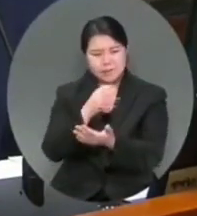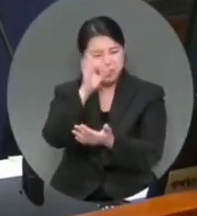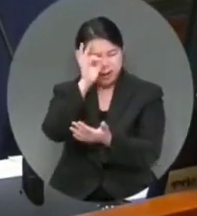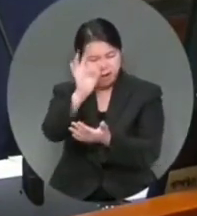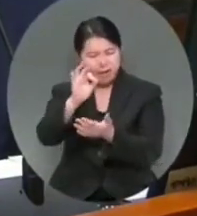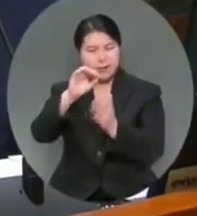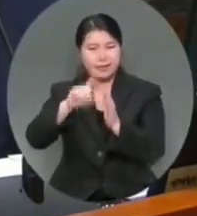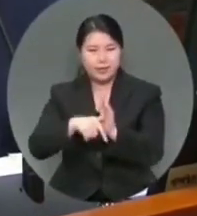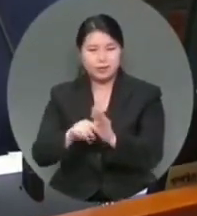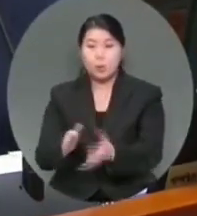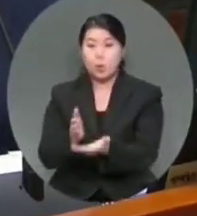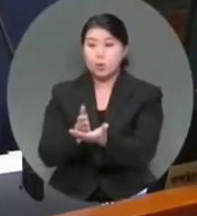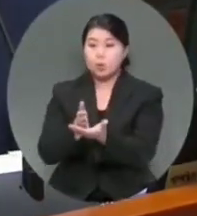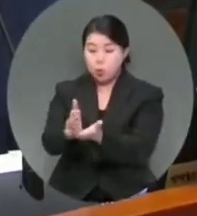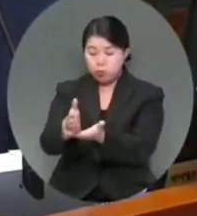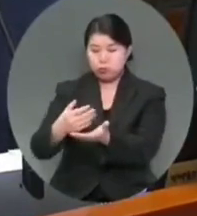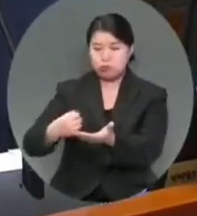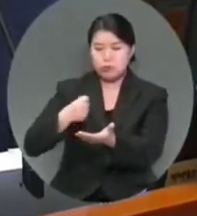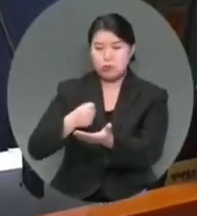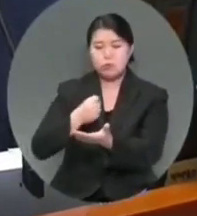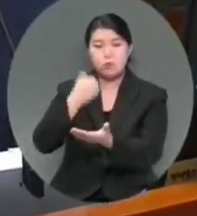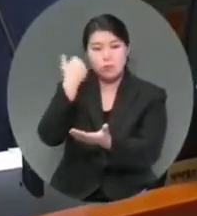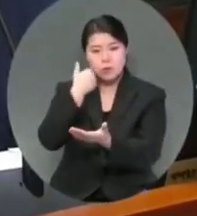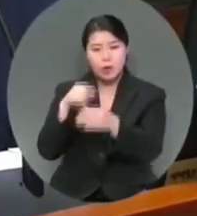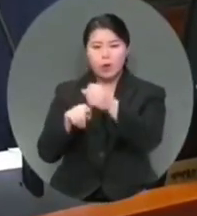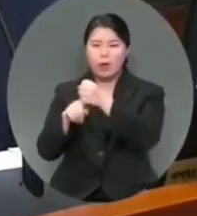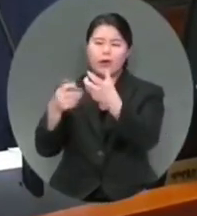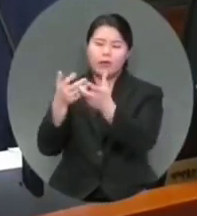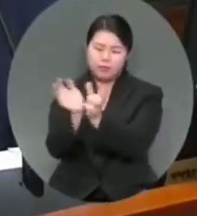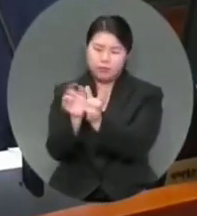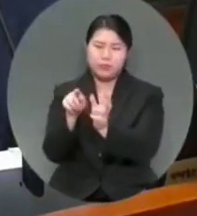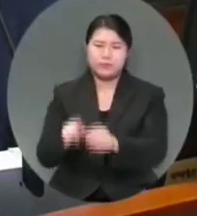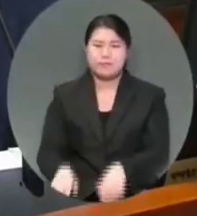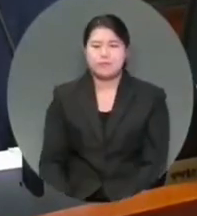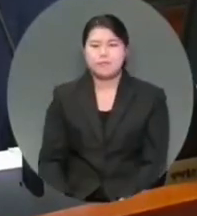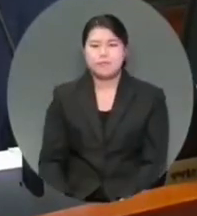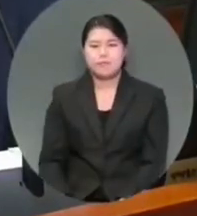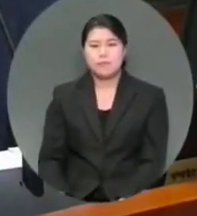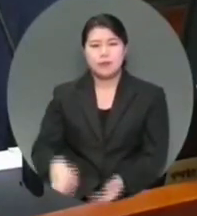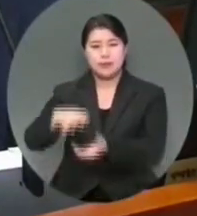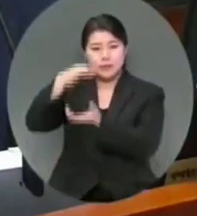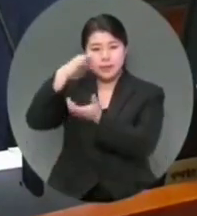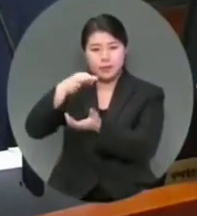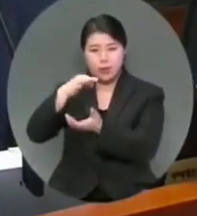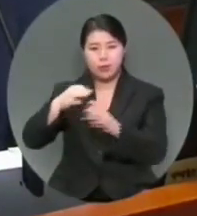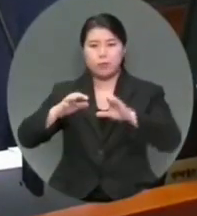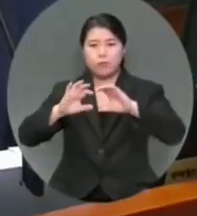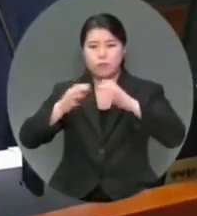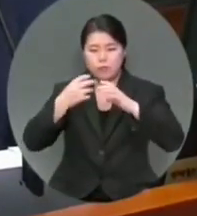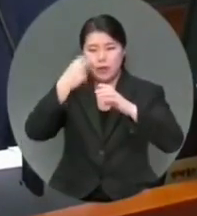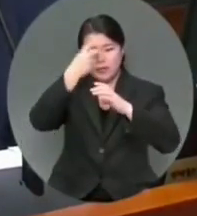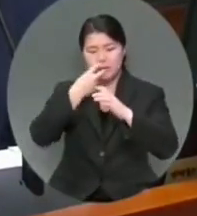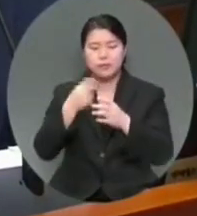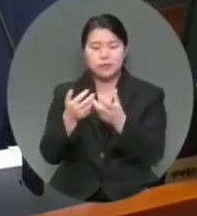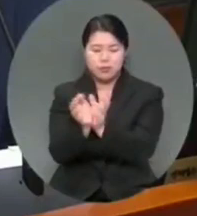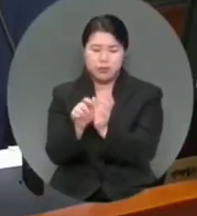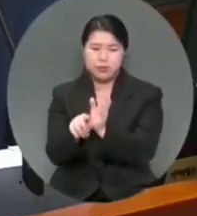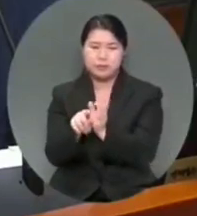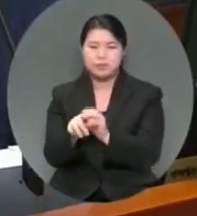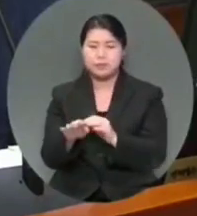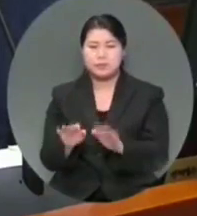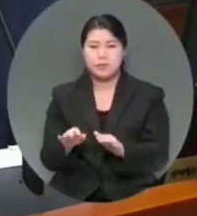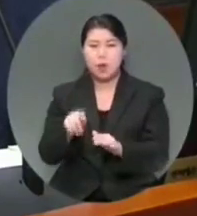역시 그 전문성을 갖고 있는 것은 과기부고 또 최종적으로는 국과심이고 거기를 통해서 온 것들을